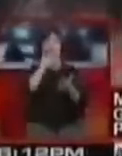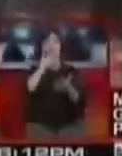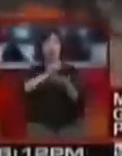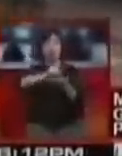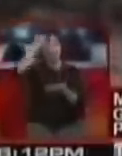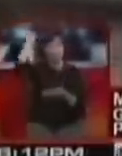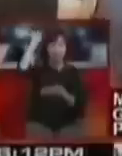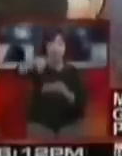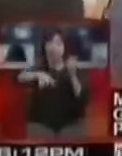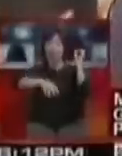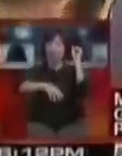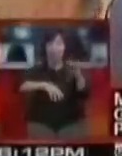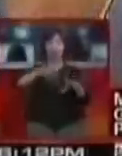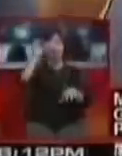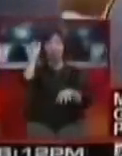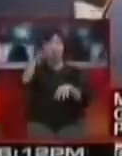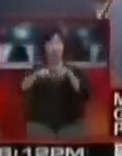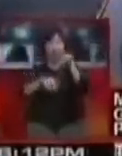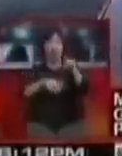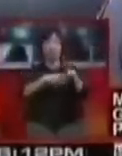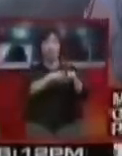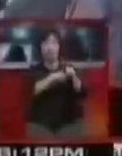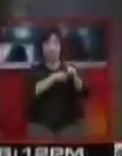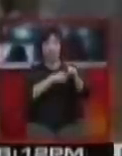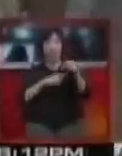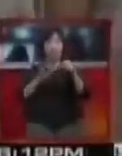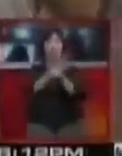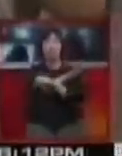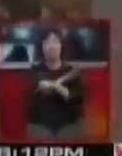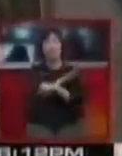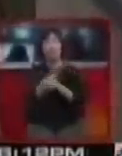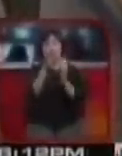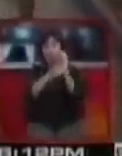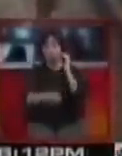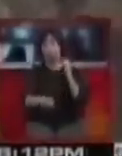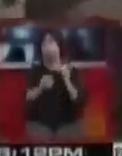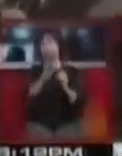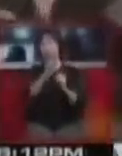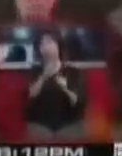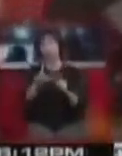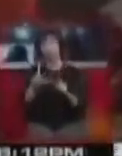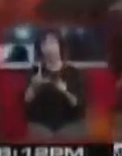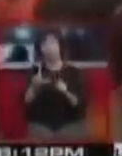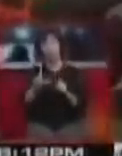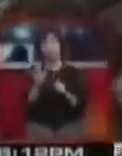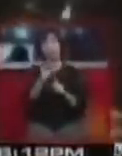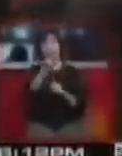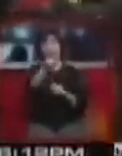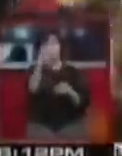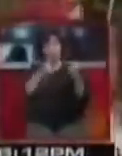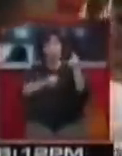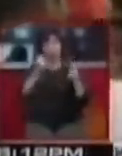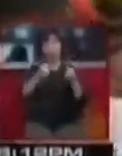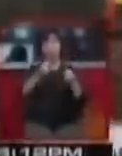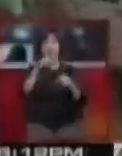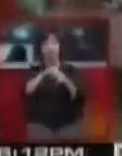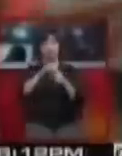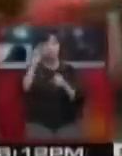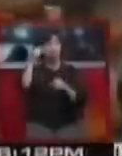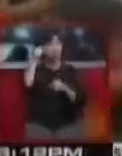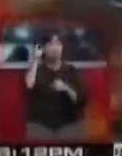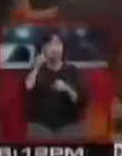plastic na may lamang mga basura. Ang pulis ngang ito, puno ng used oil ang katawan. Hindi rin nakaligtas ang ilang sasakyan ng